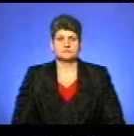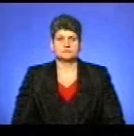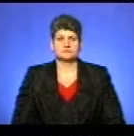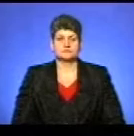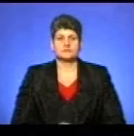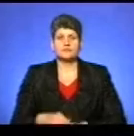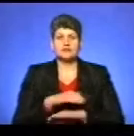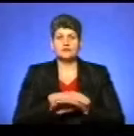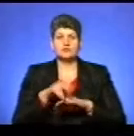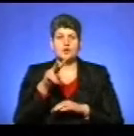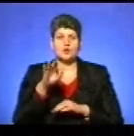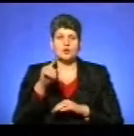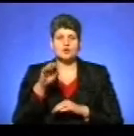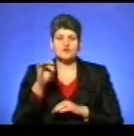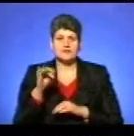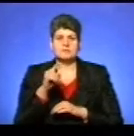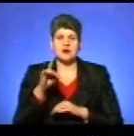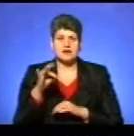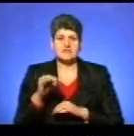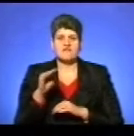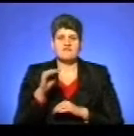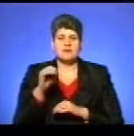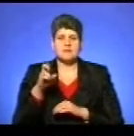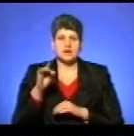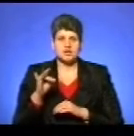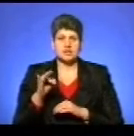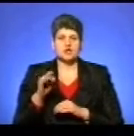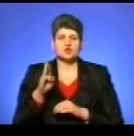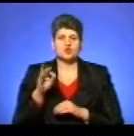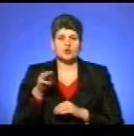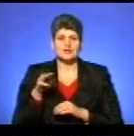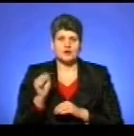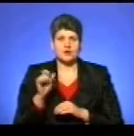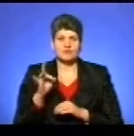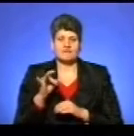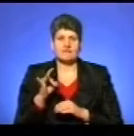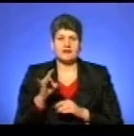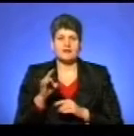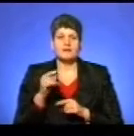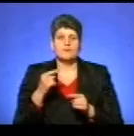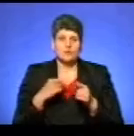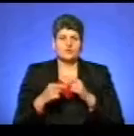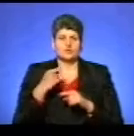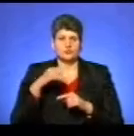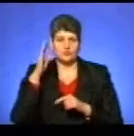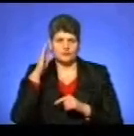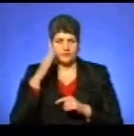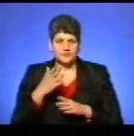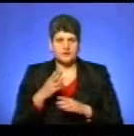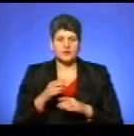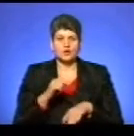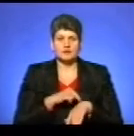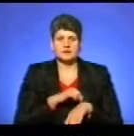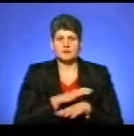На вулицях Лозовецькій, Збаразькій, Фабричній і Шотороставелі у Тернополі відновили водопостачання. Води не було з 10